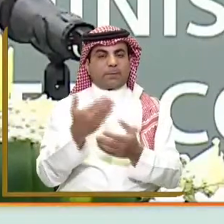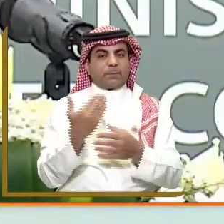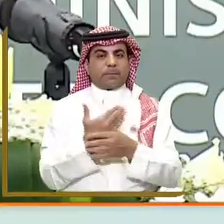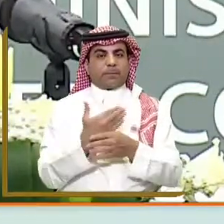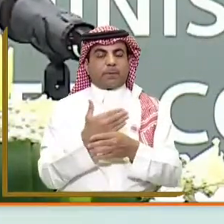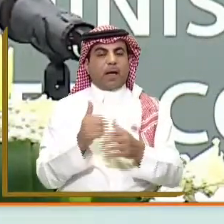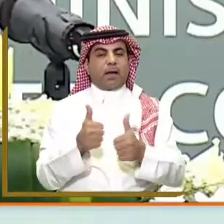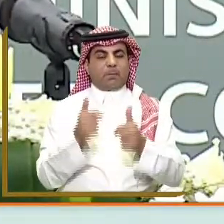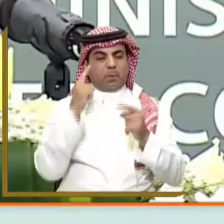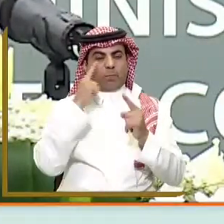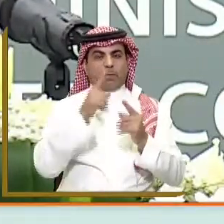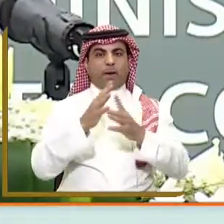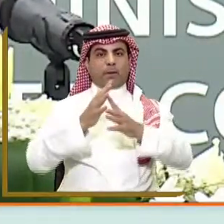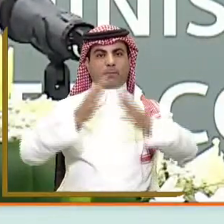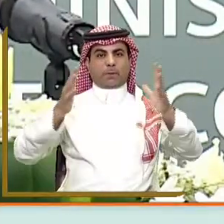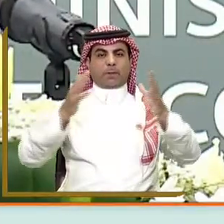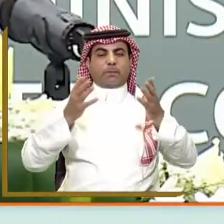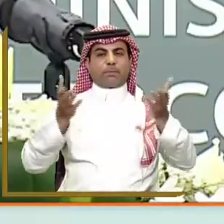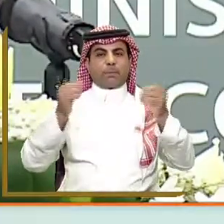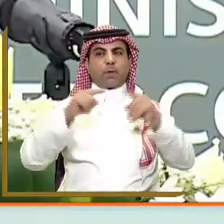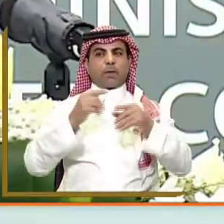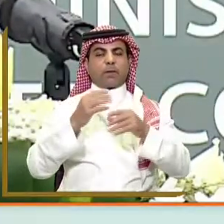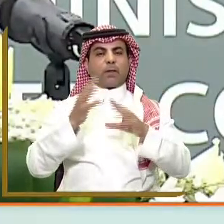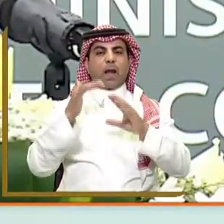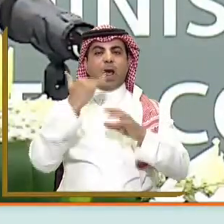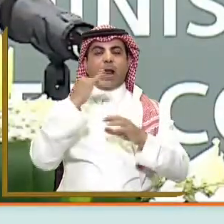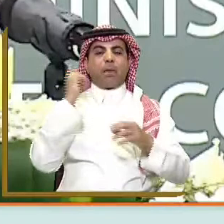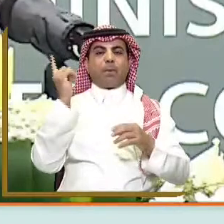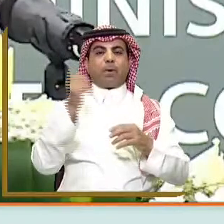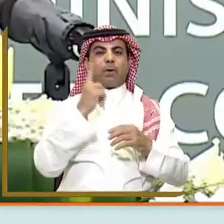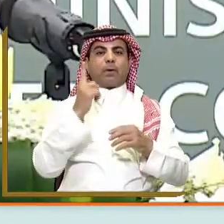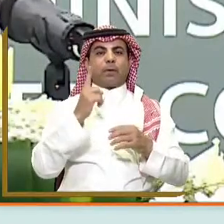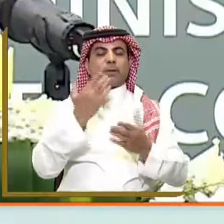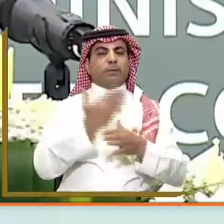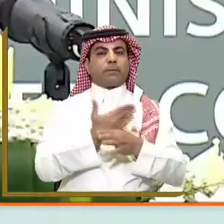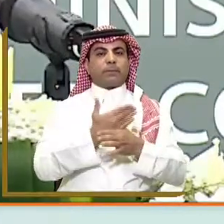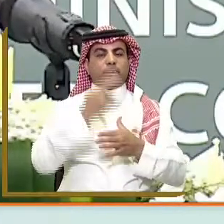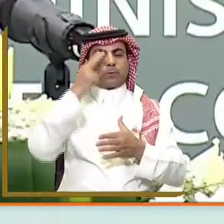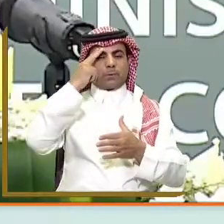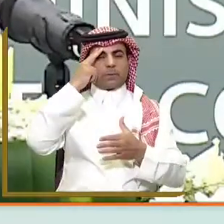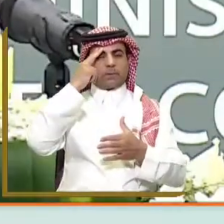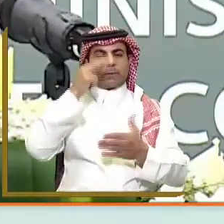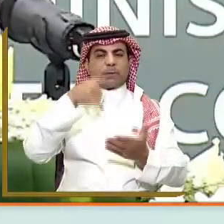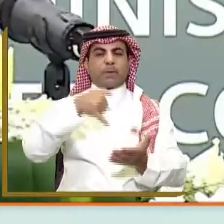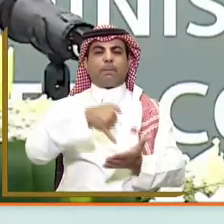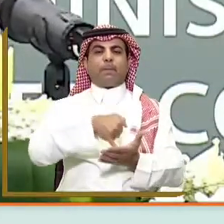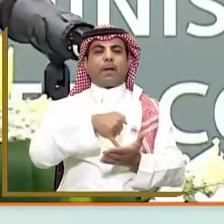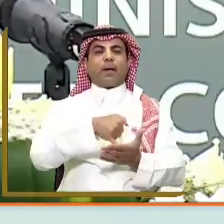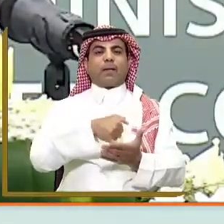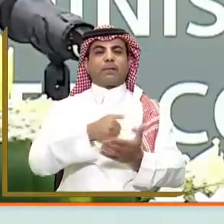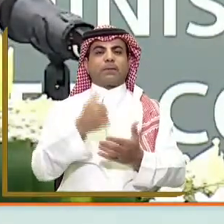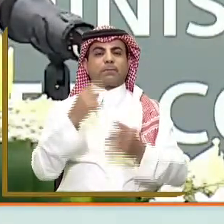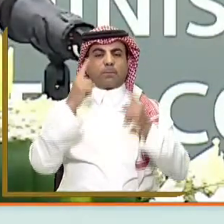تعد الأكبر في منطقة الشرق الأوسط والوطن العربي لجعل المملكة مركزا إقليميا